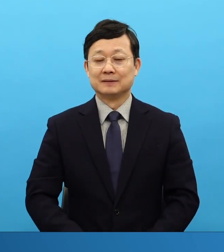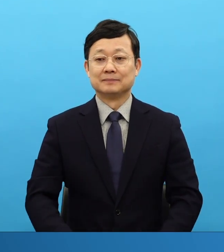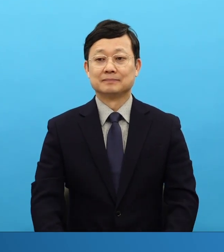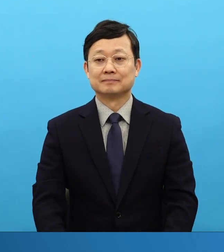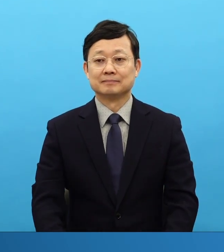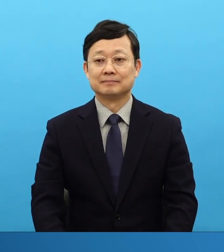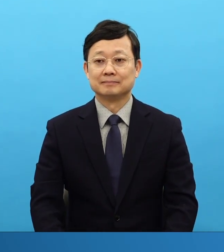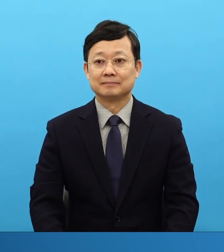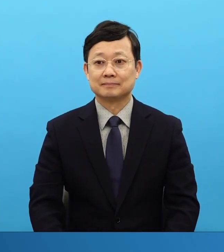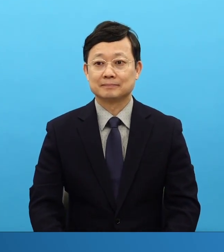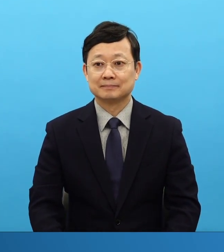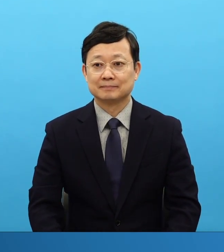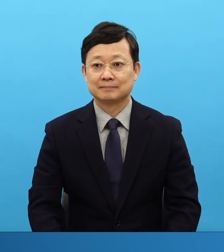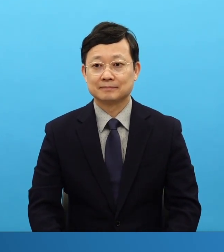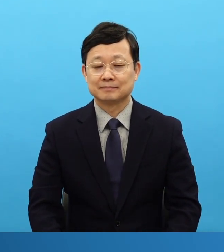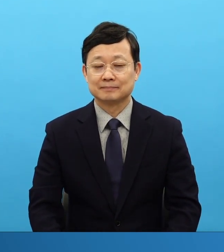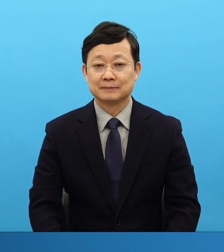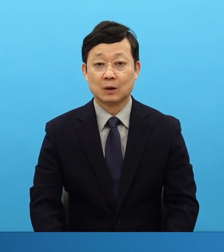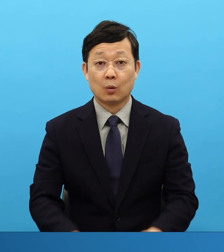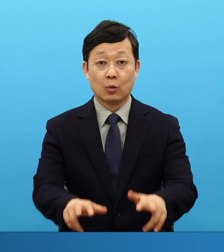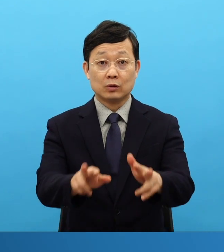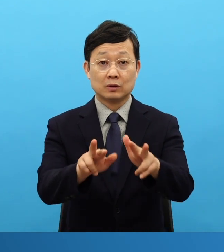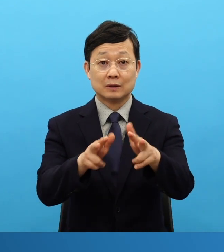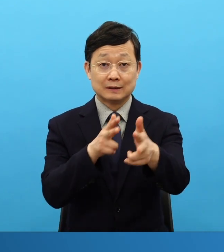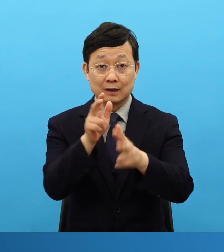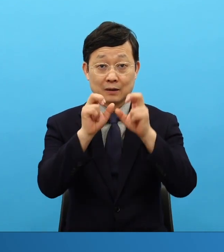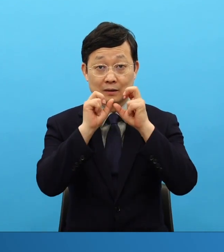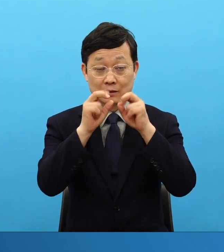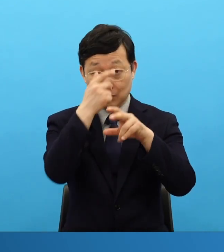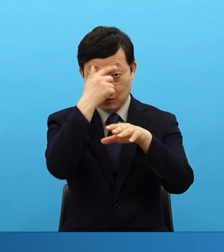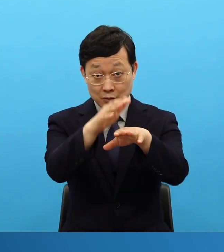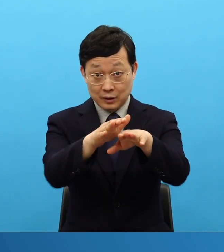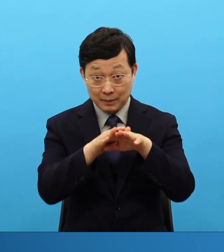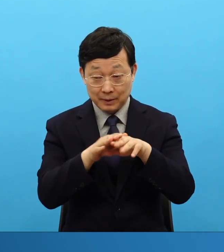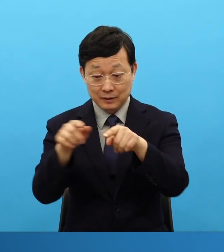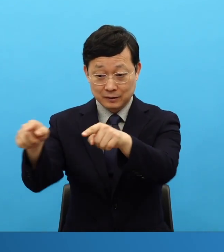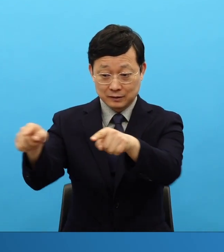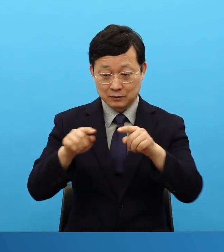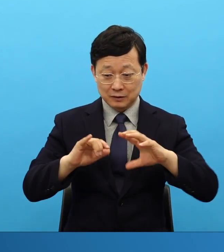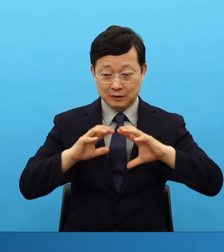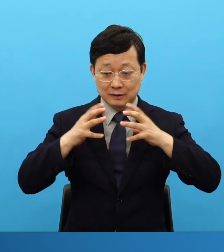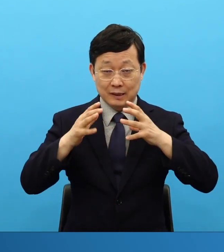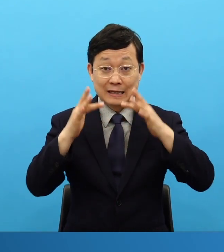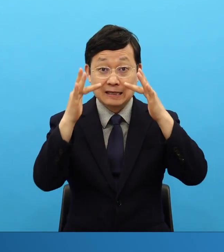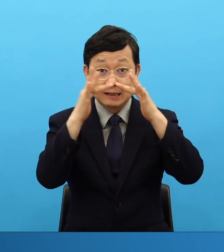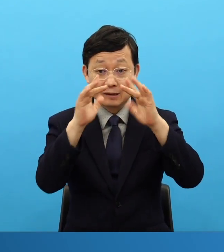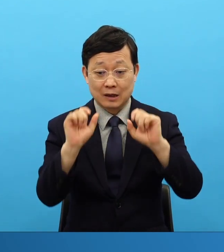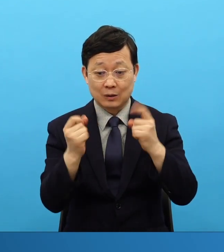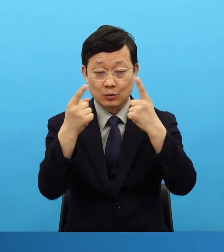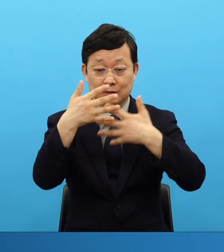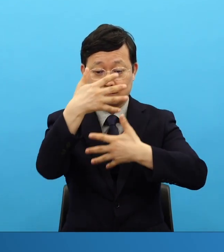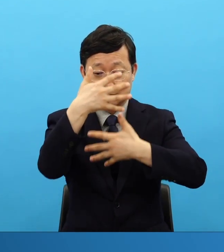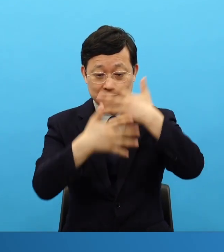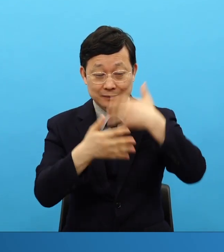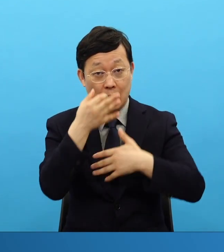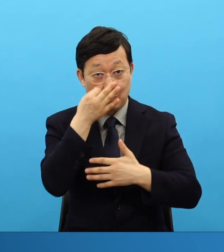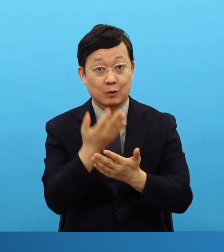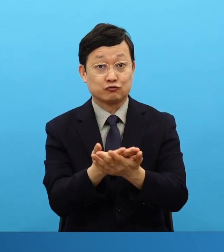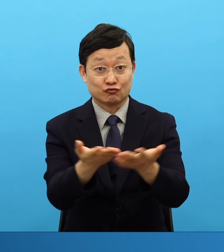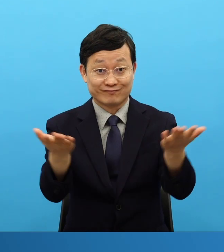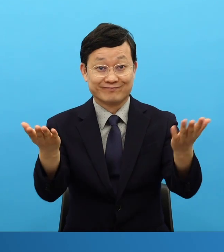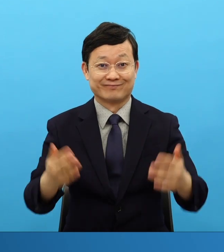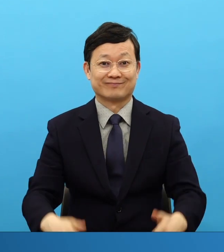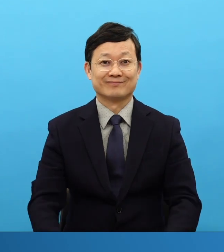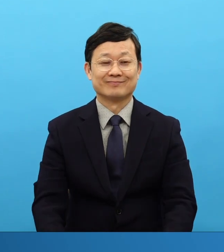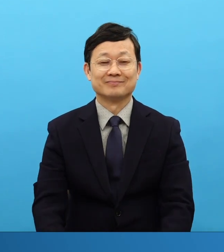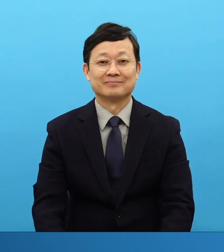RTS 산업선교회는 전국과 전 세계에 동시에 생중계되고 있습니다. RTS 산교선교회는 전국과 전